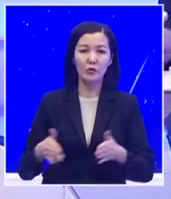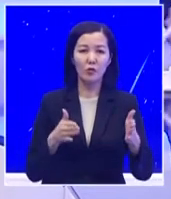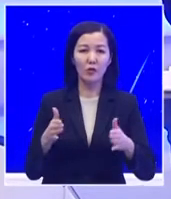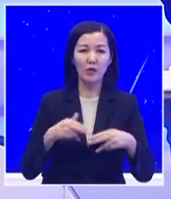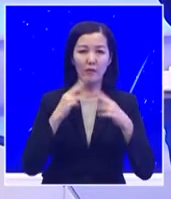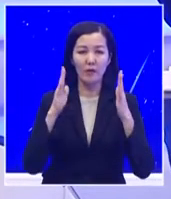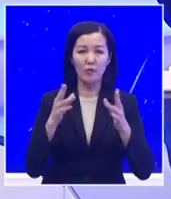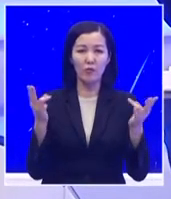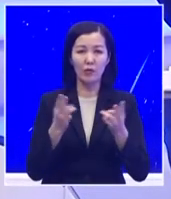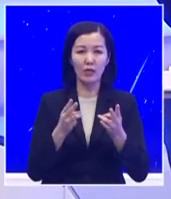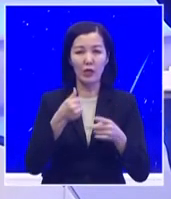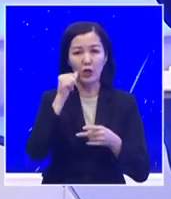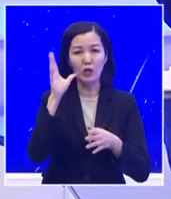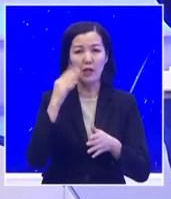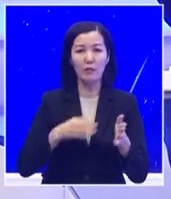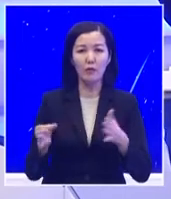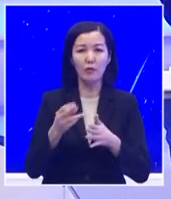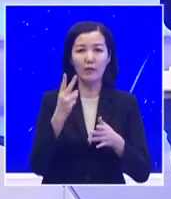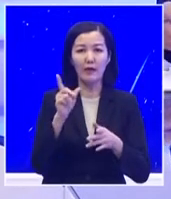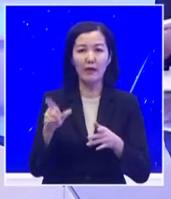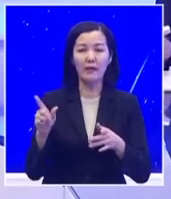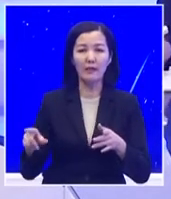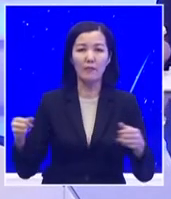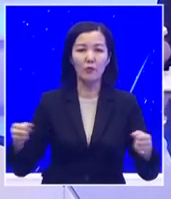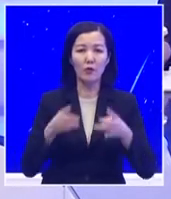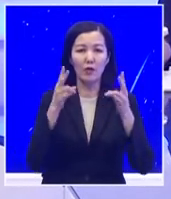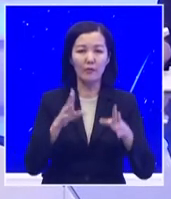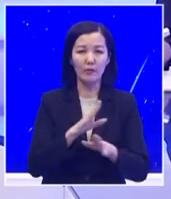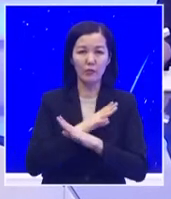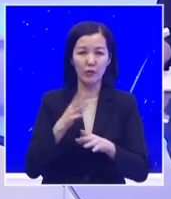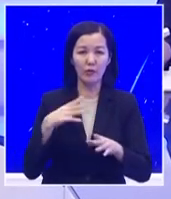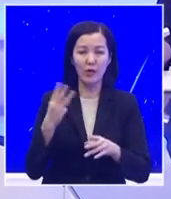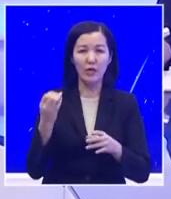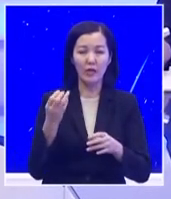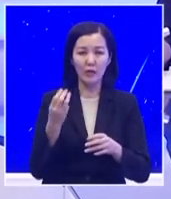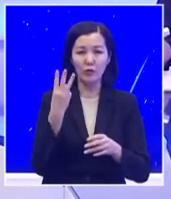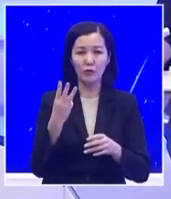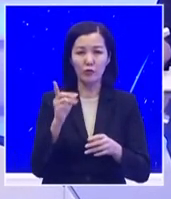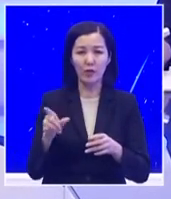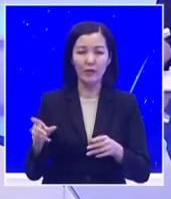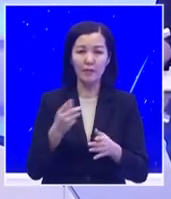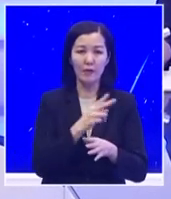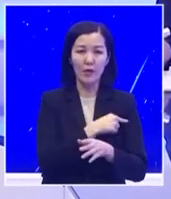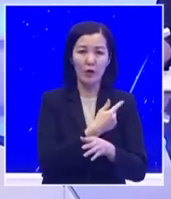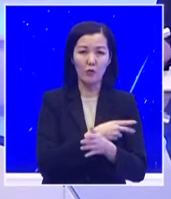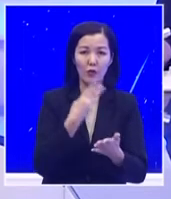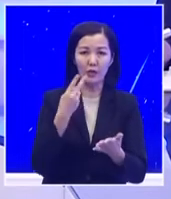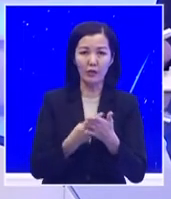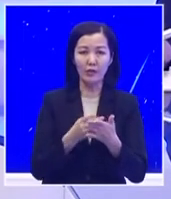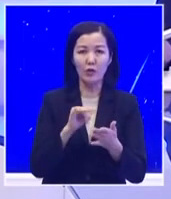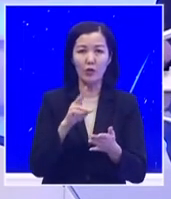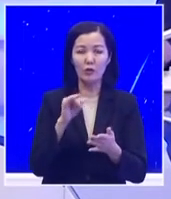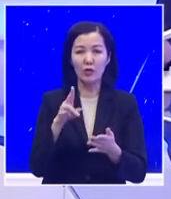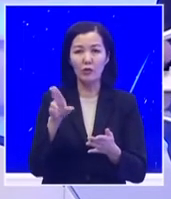Жолда абай болыңыздар, кеше Алматы облысында екі адам көлік апатынан көз жұмды. Тағы үшеуі ауруханаға жеткізілген. Оқиға Шарал